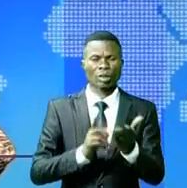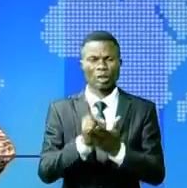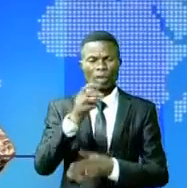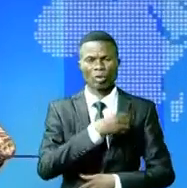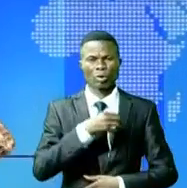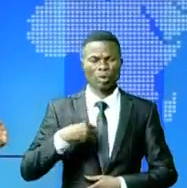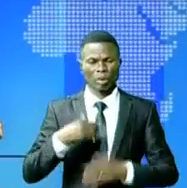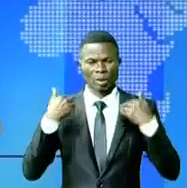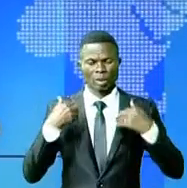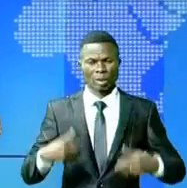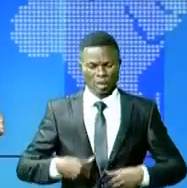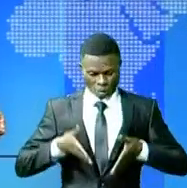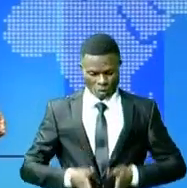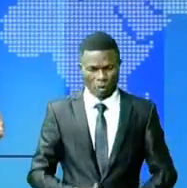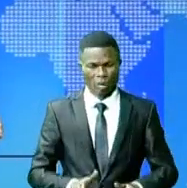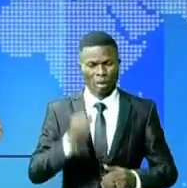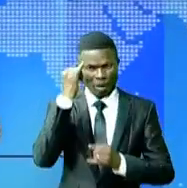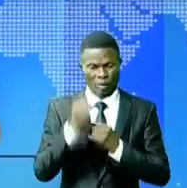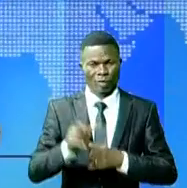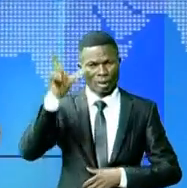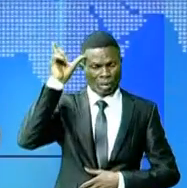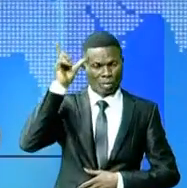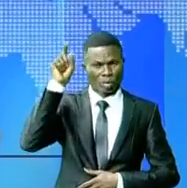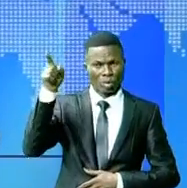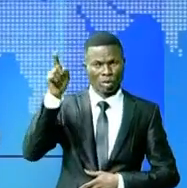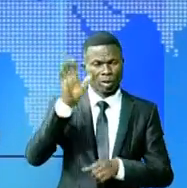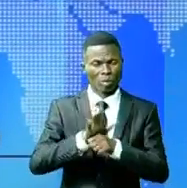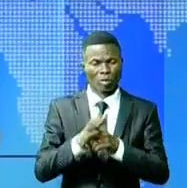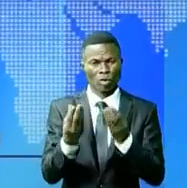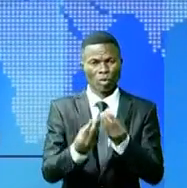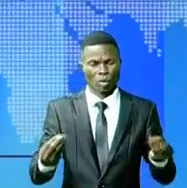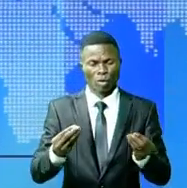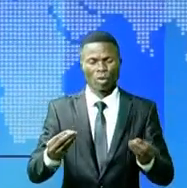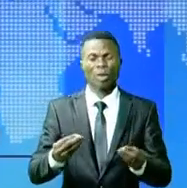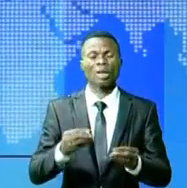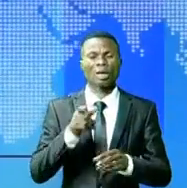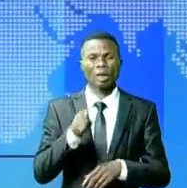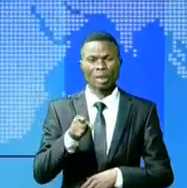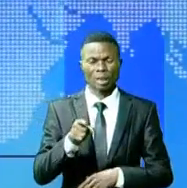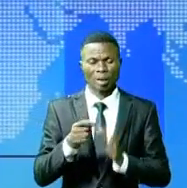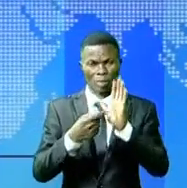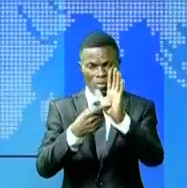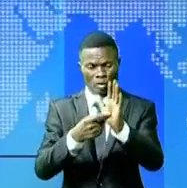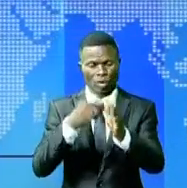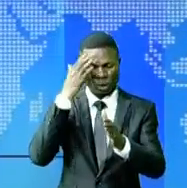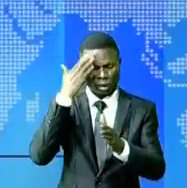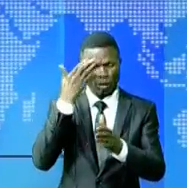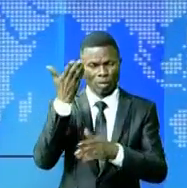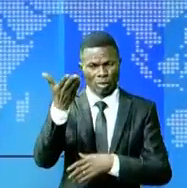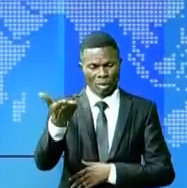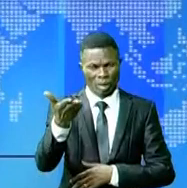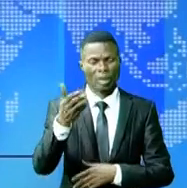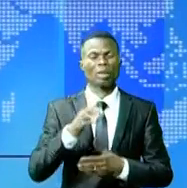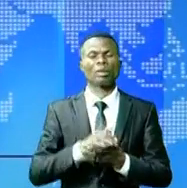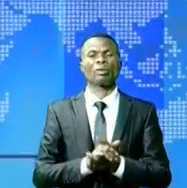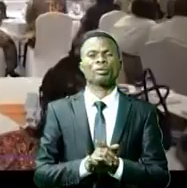et la santé des reproductions s'est clôturée à Lubumbashi. Plusieurs résolutions ont été prises et je vous prie de le découvrir dans